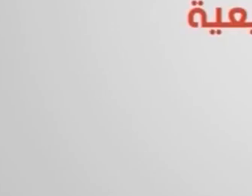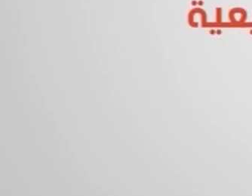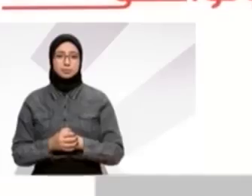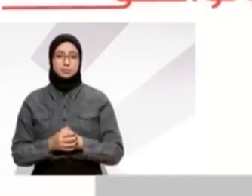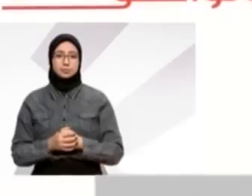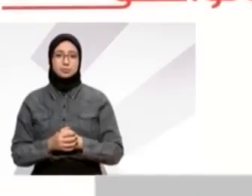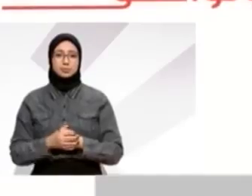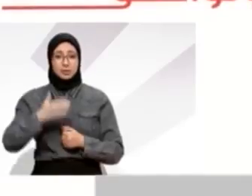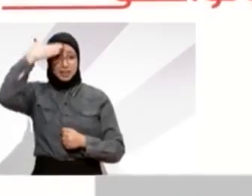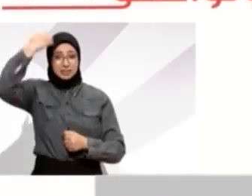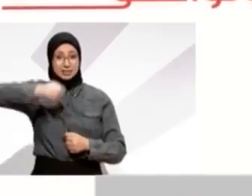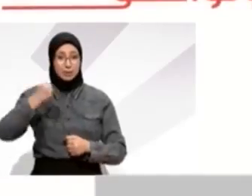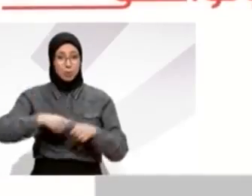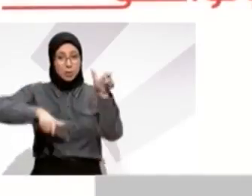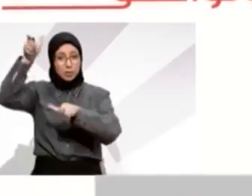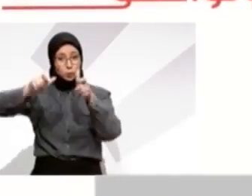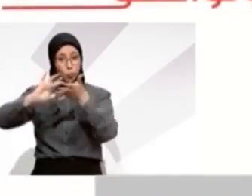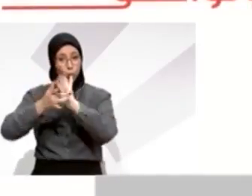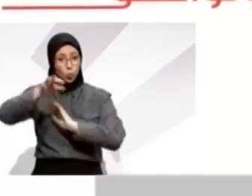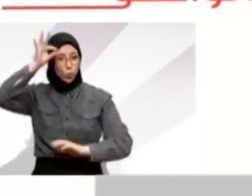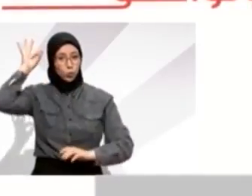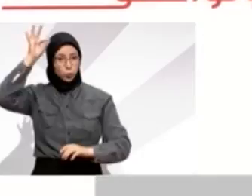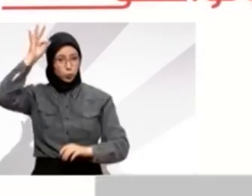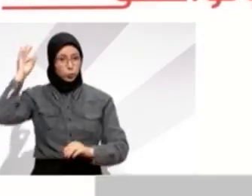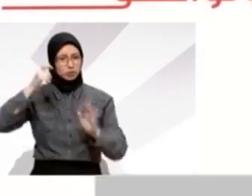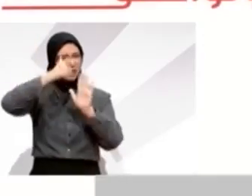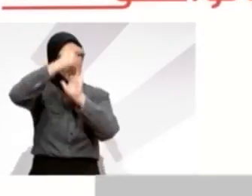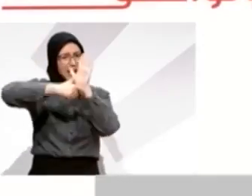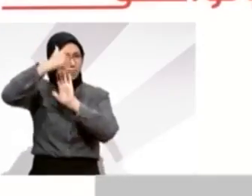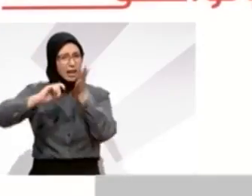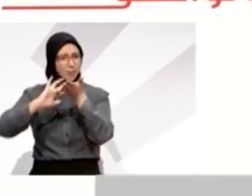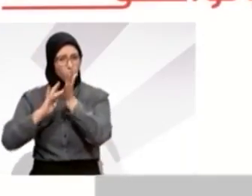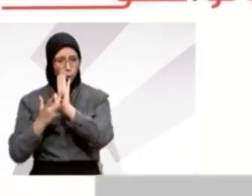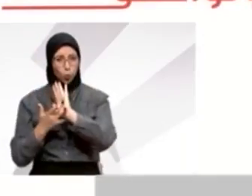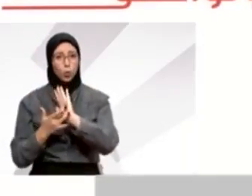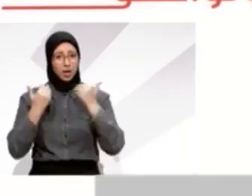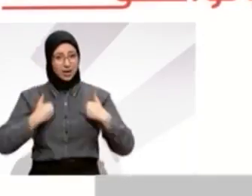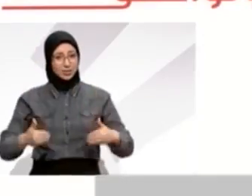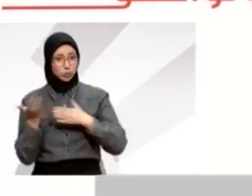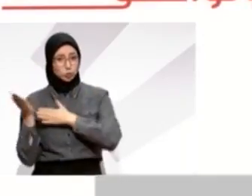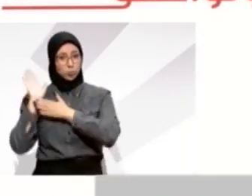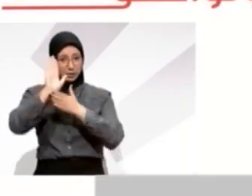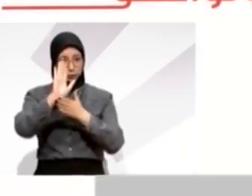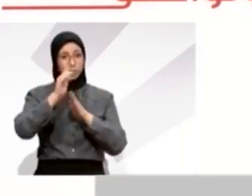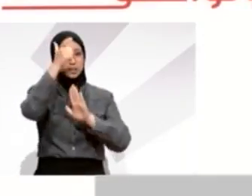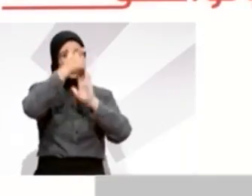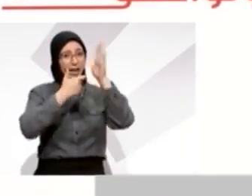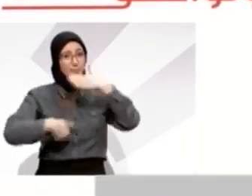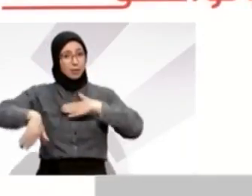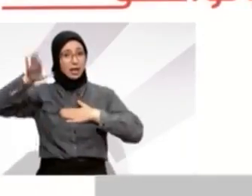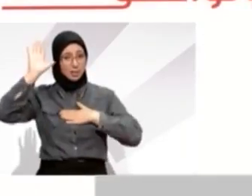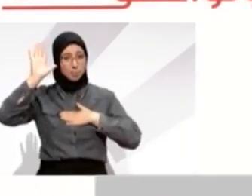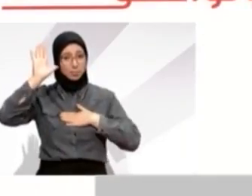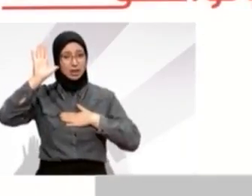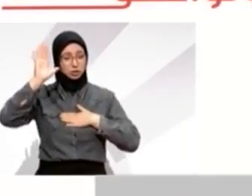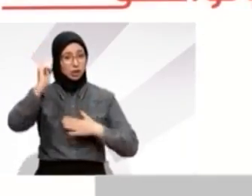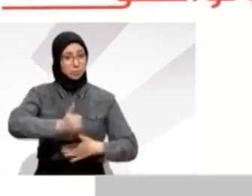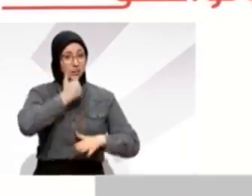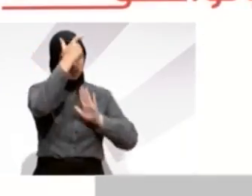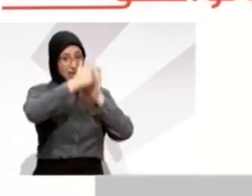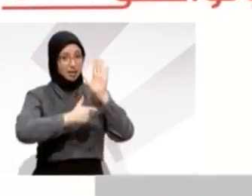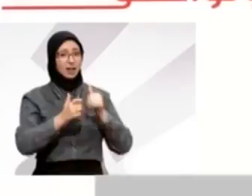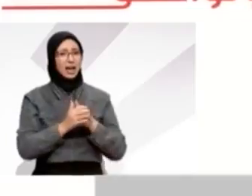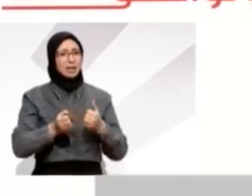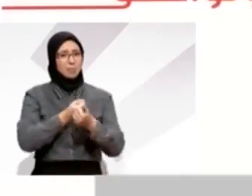السلام عليكم بدها قائمه كل من الوطن الاخوه على قائمه كلنا الوطني مستقله اه